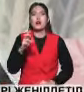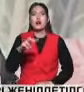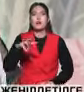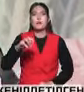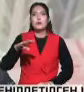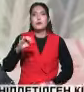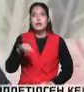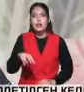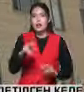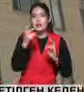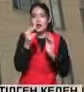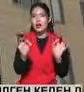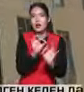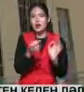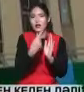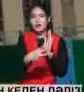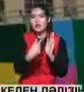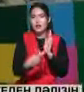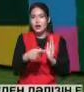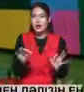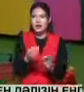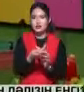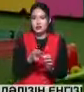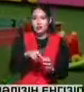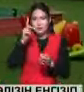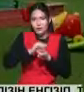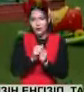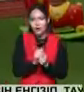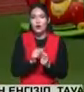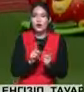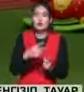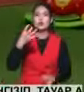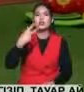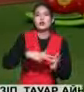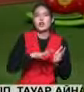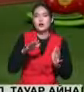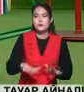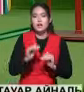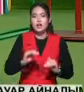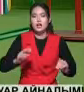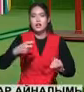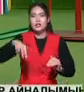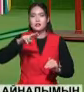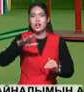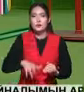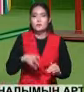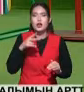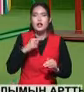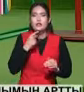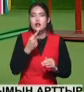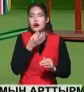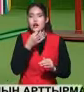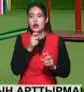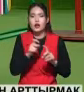мақал-мәтелдердің мазмұнын ашып түсіндіреміз. Елордада 100 мемлекеттік және 425 жекеменшік балабақша бар. Жеке мектепке дейінгі білім беру